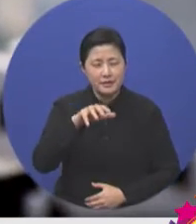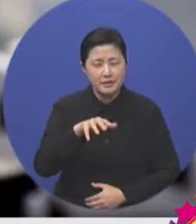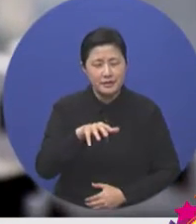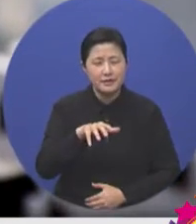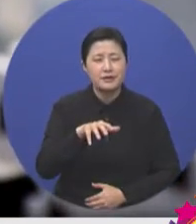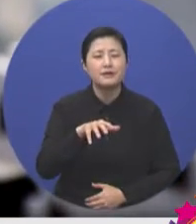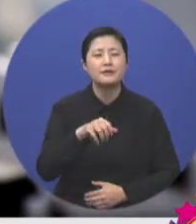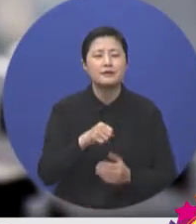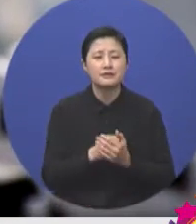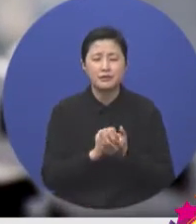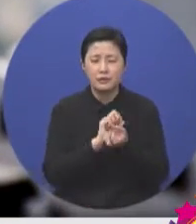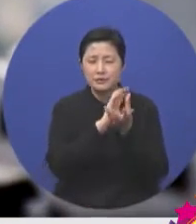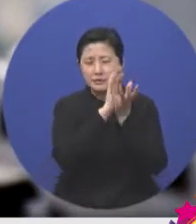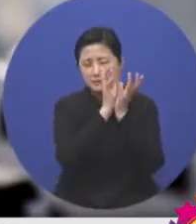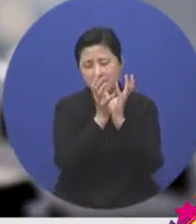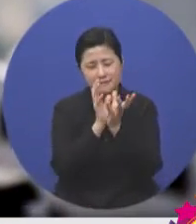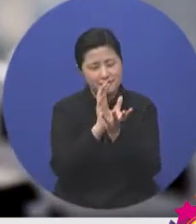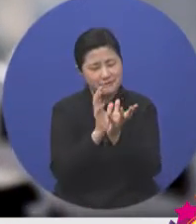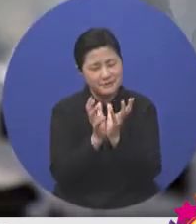소망당길에 꽃이